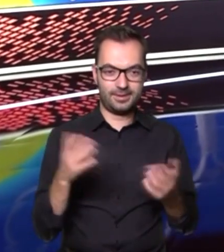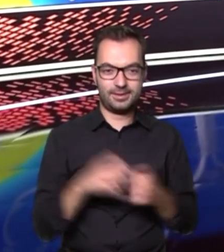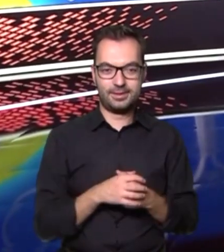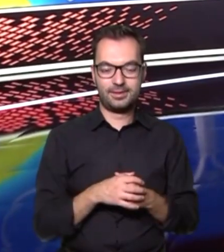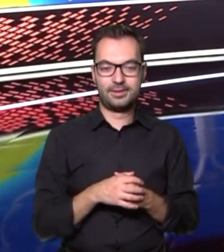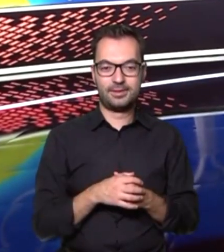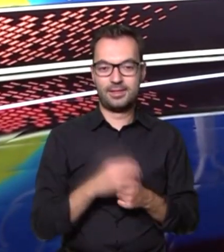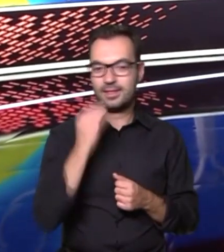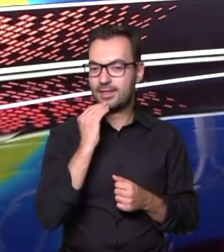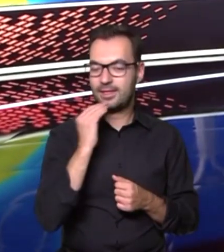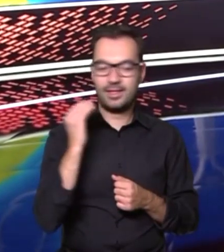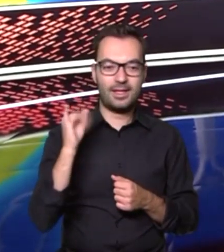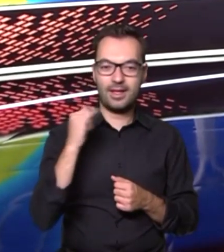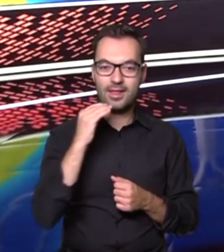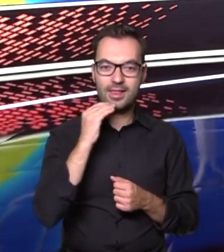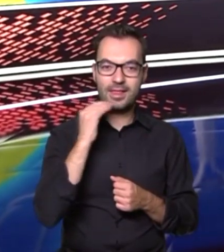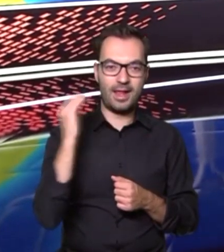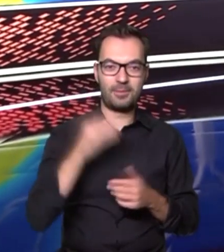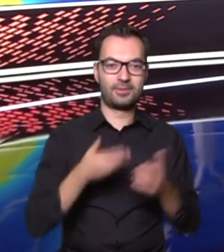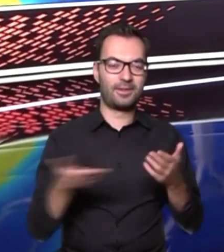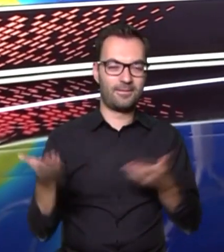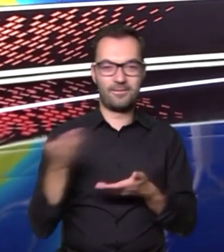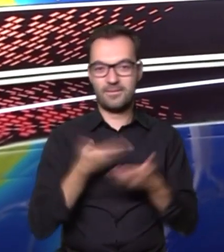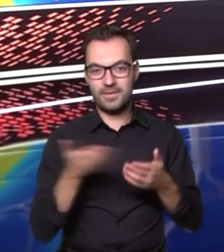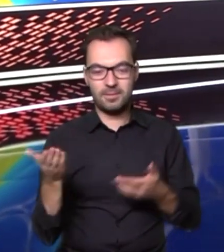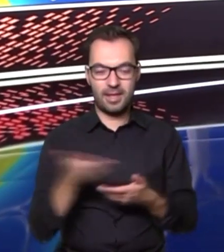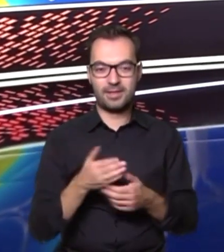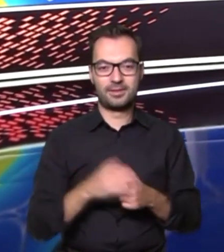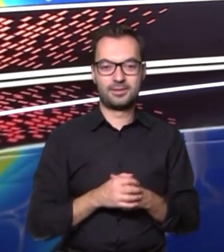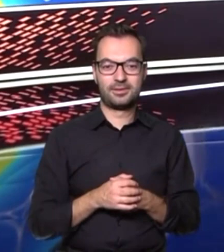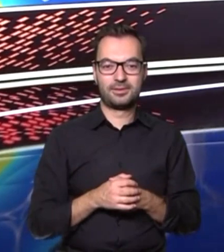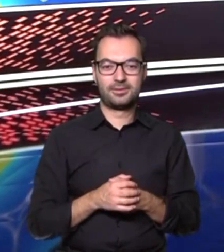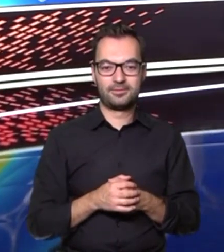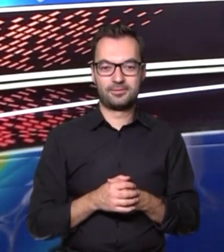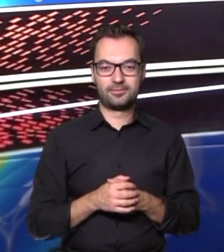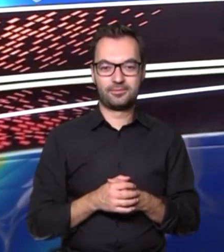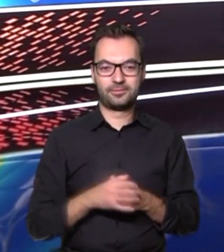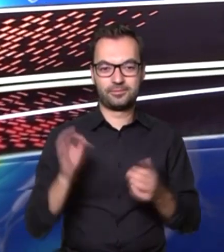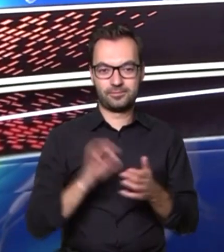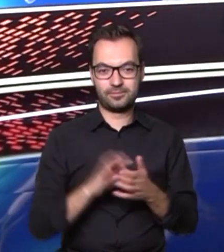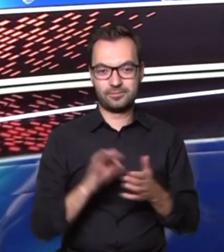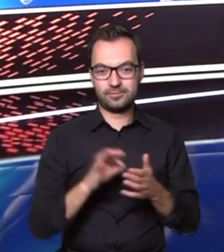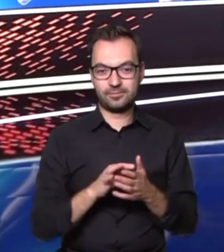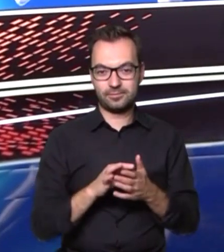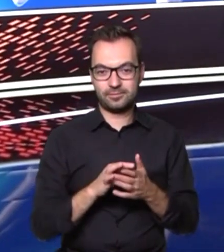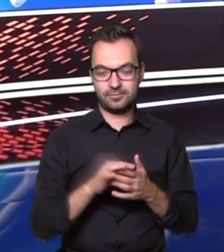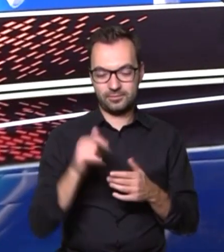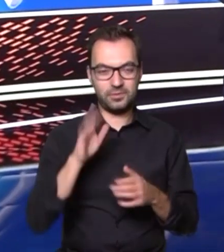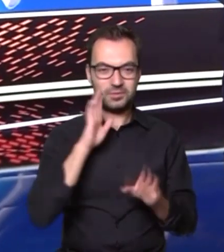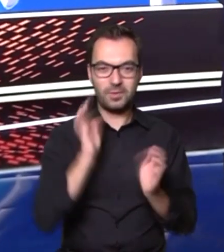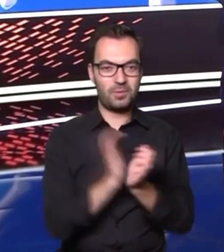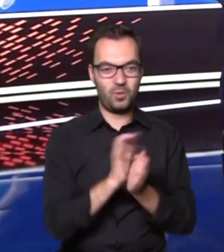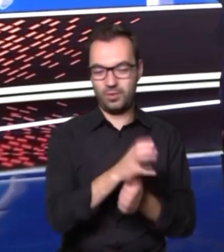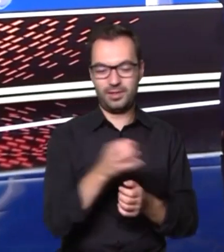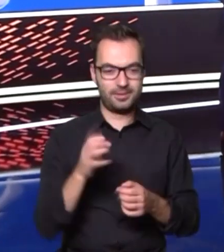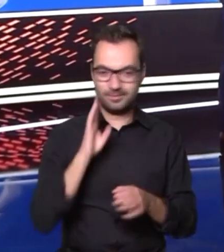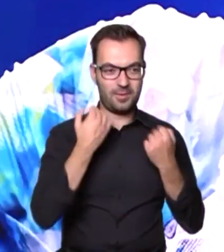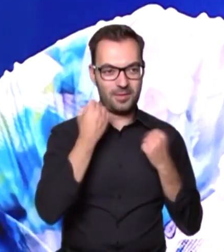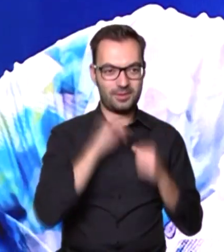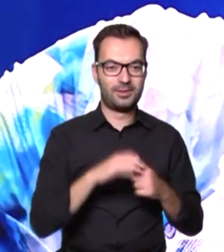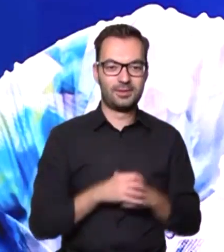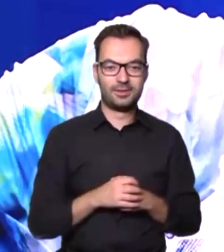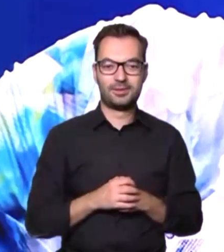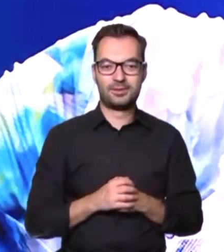są takie najlepsze jego wymiany, zestawienie, to na pewno kolejne punkty rozgrywane były dokładnie tymi samymi piłkami.